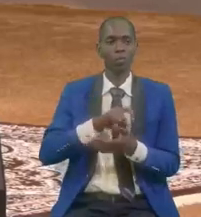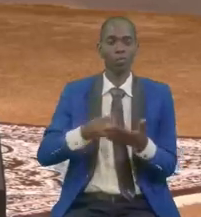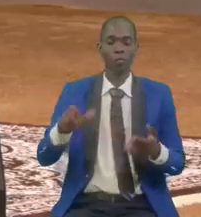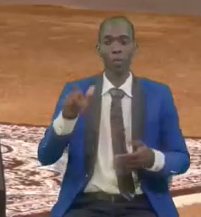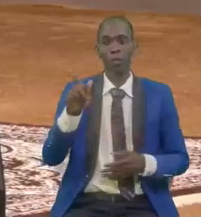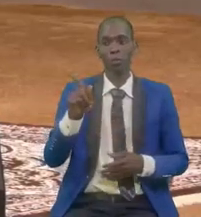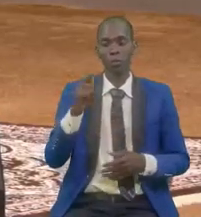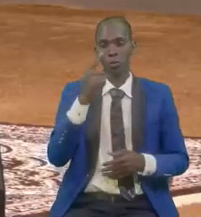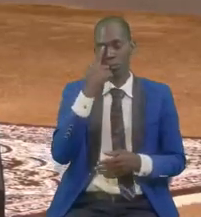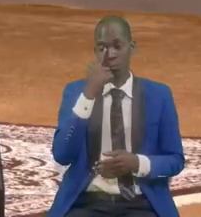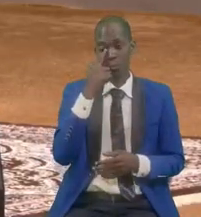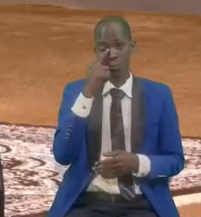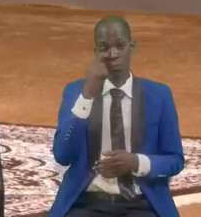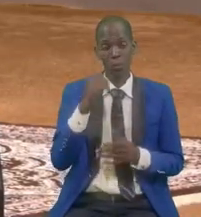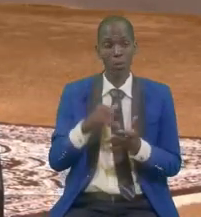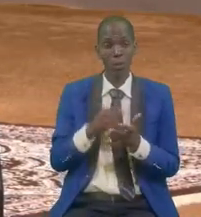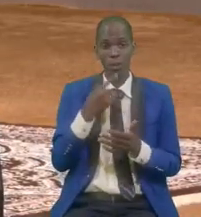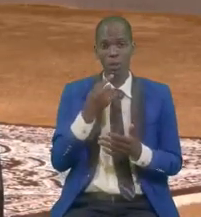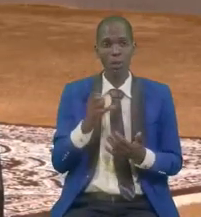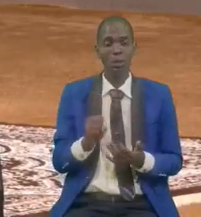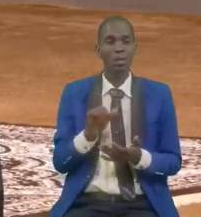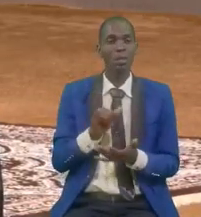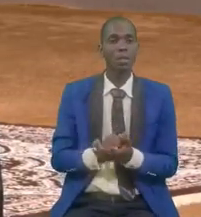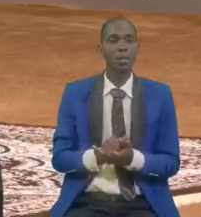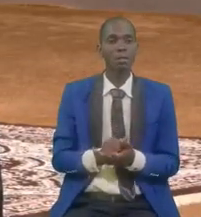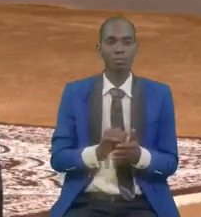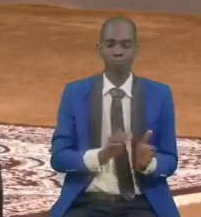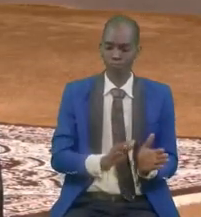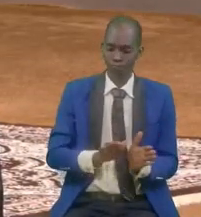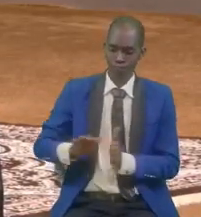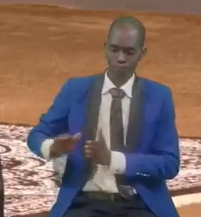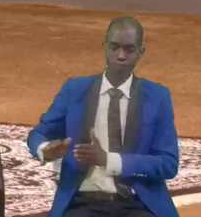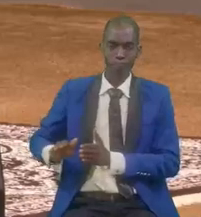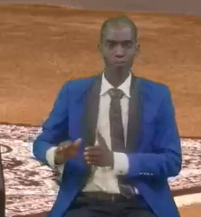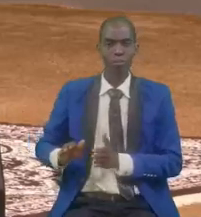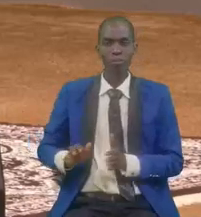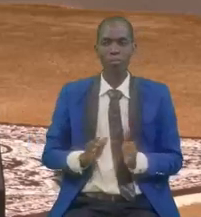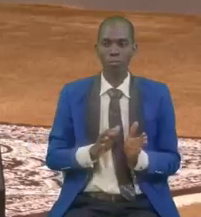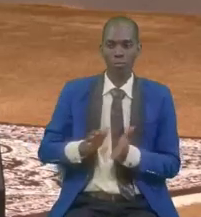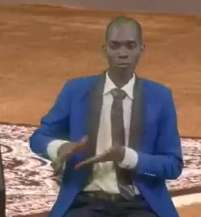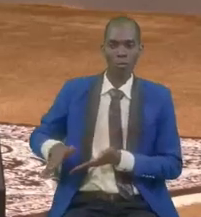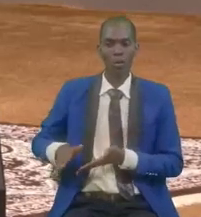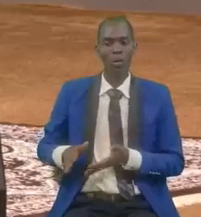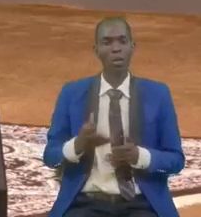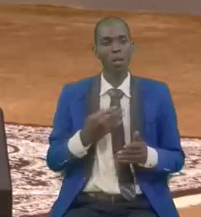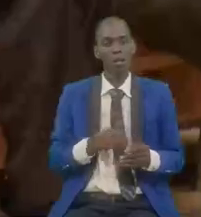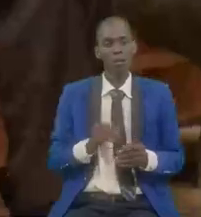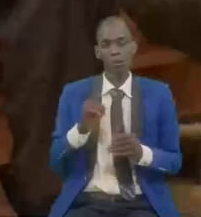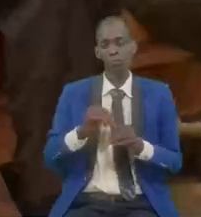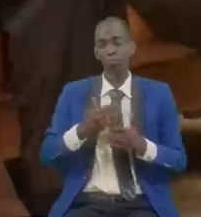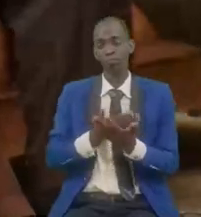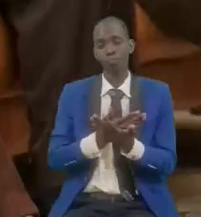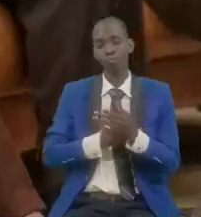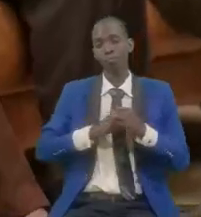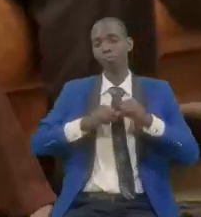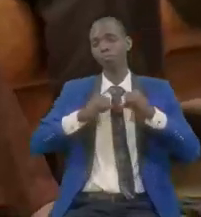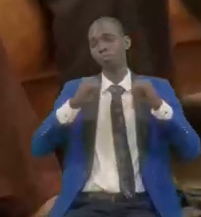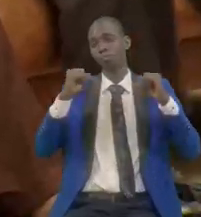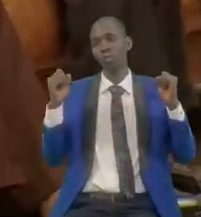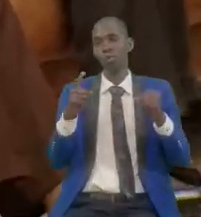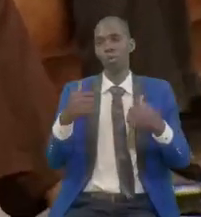Verset 21. C'est pourquoi, rejetant, vous réveillez le matin, vous